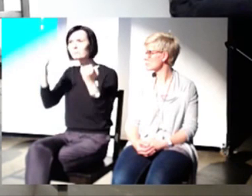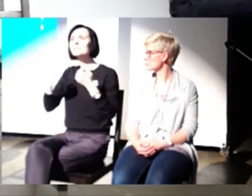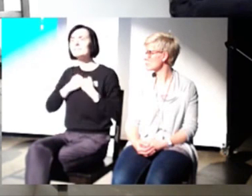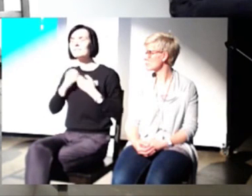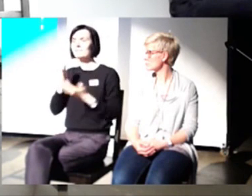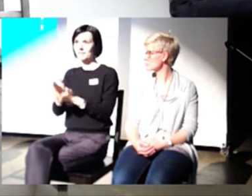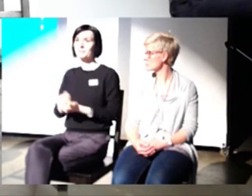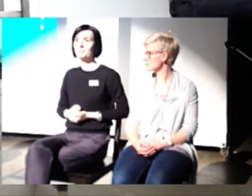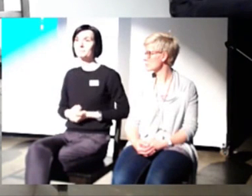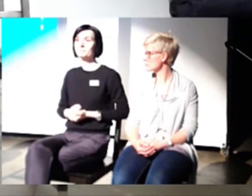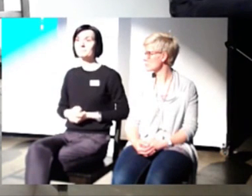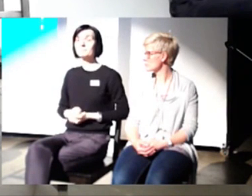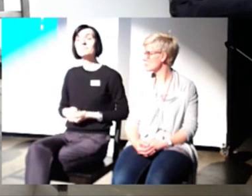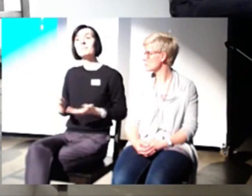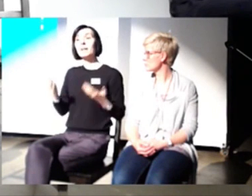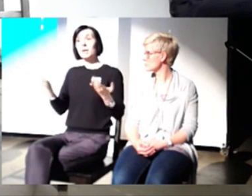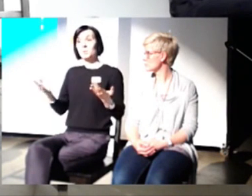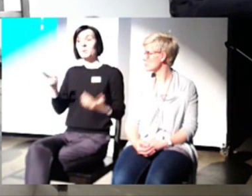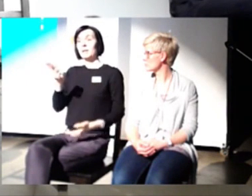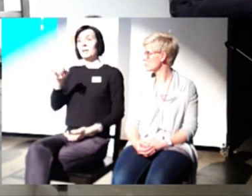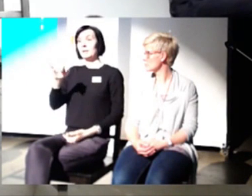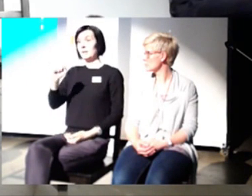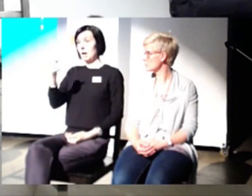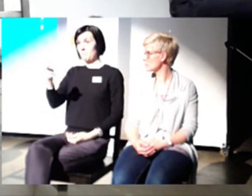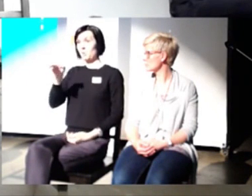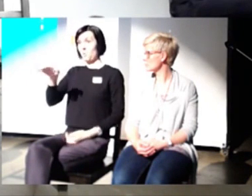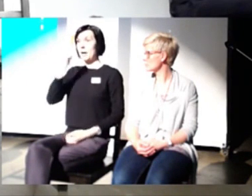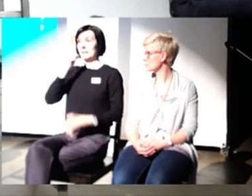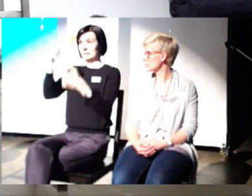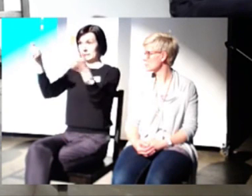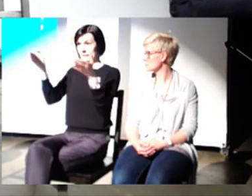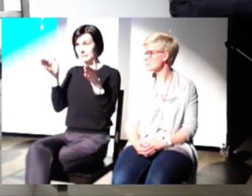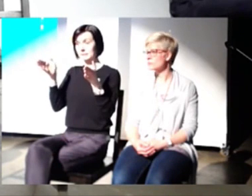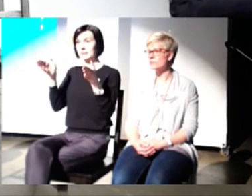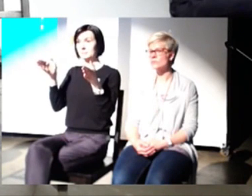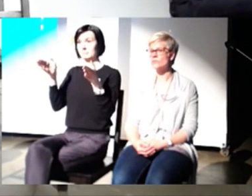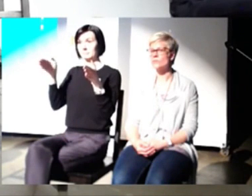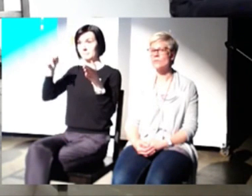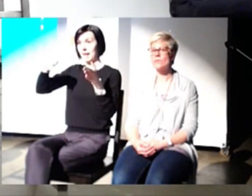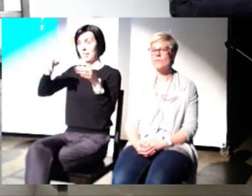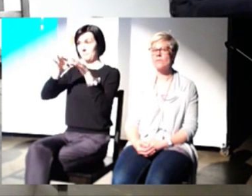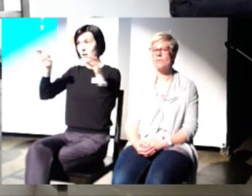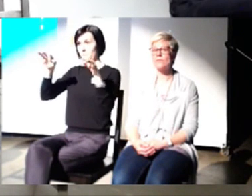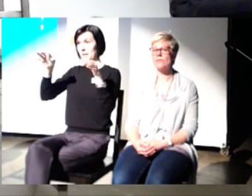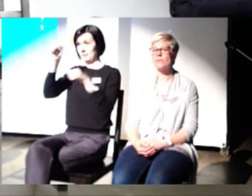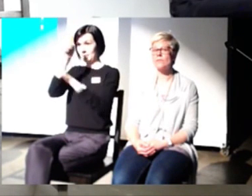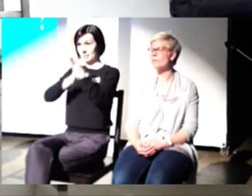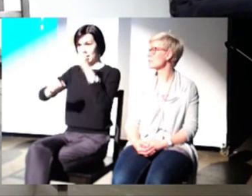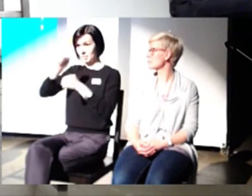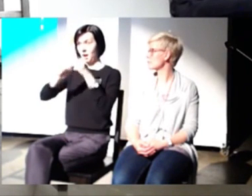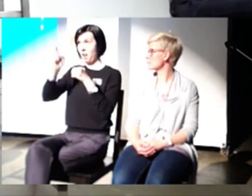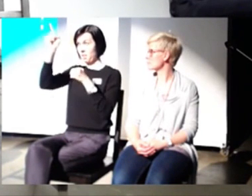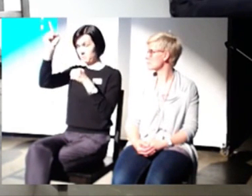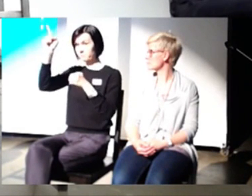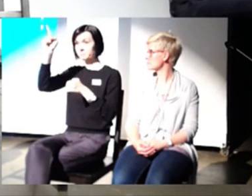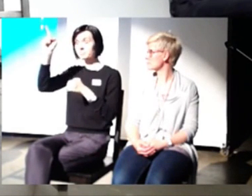se Hiapin residenssi, mikä ne studiot, mitkä on tässä kaapelitehtaalla, niin